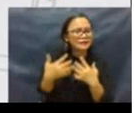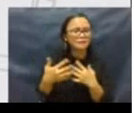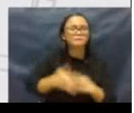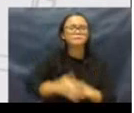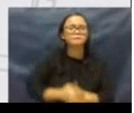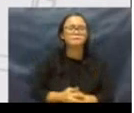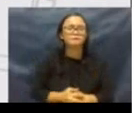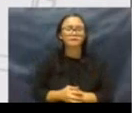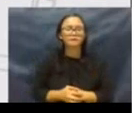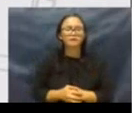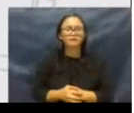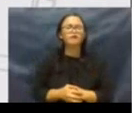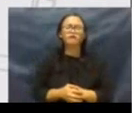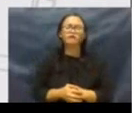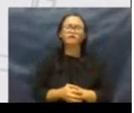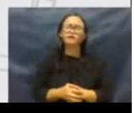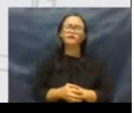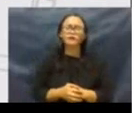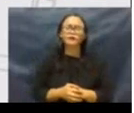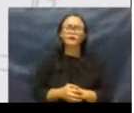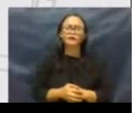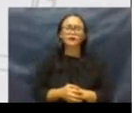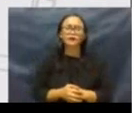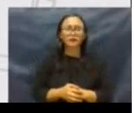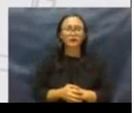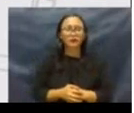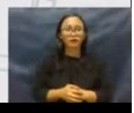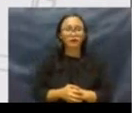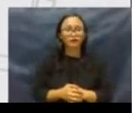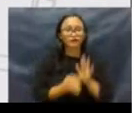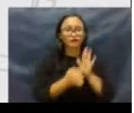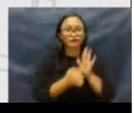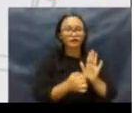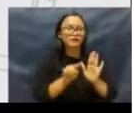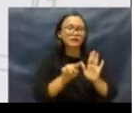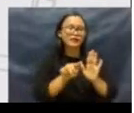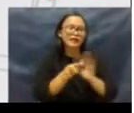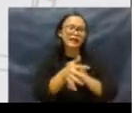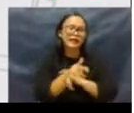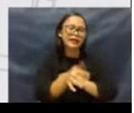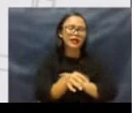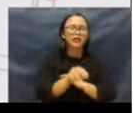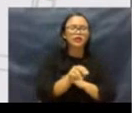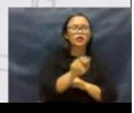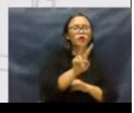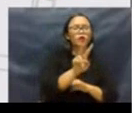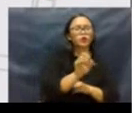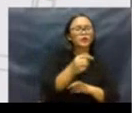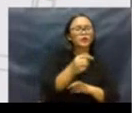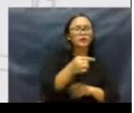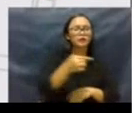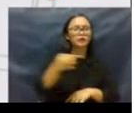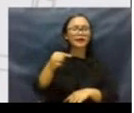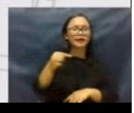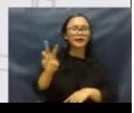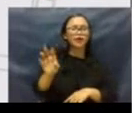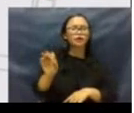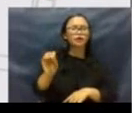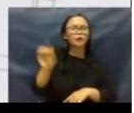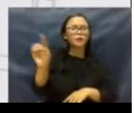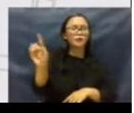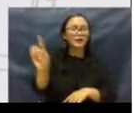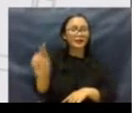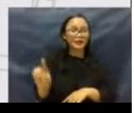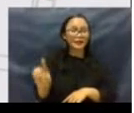Kira-kira saya akan sharing materi ini antara 20 sampai 30 menit. Saya perlu